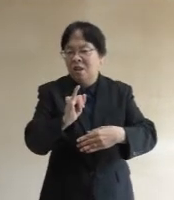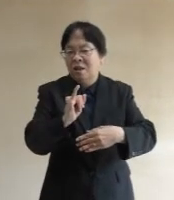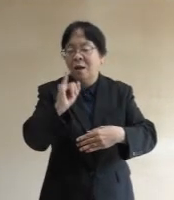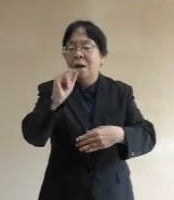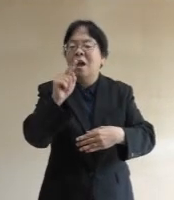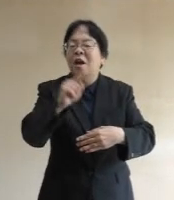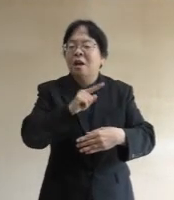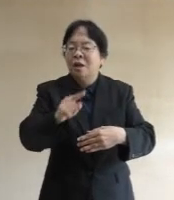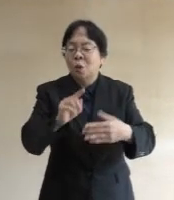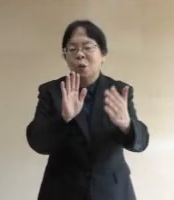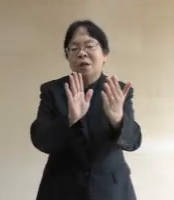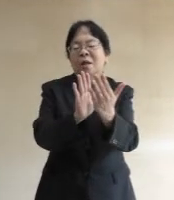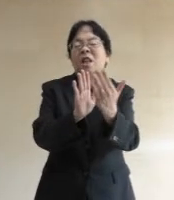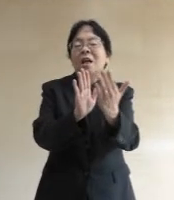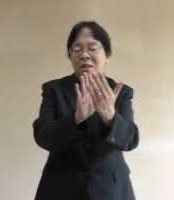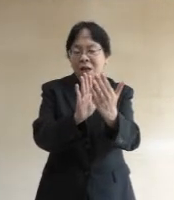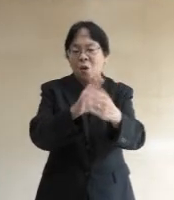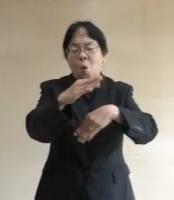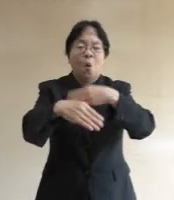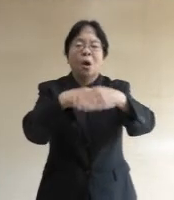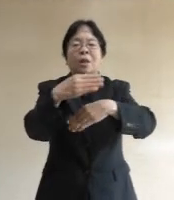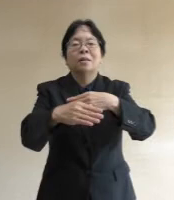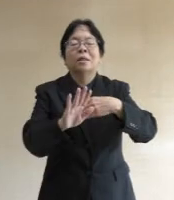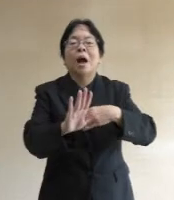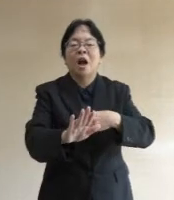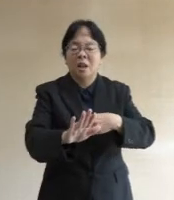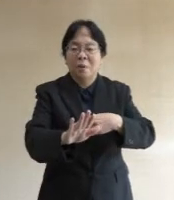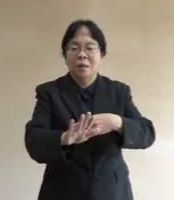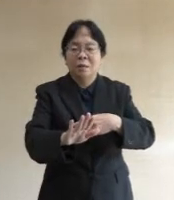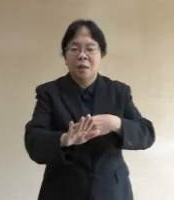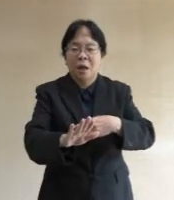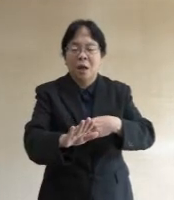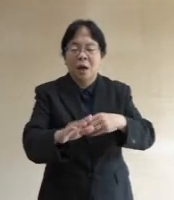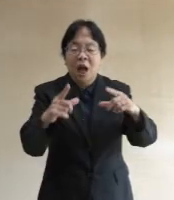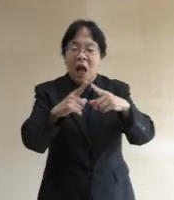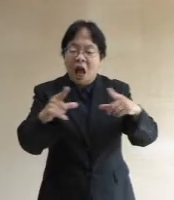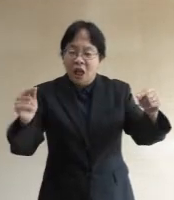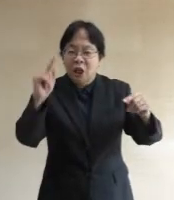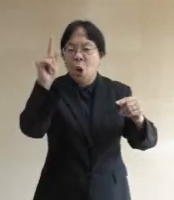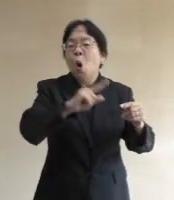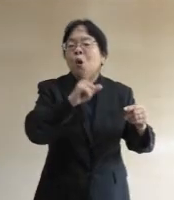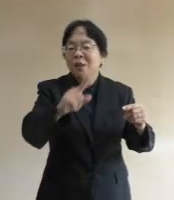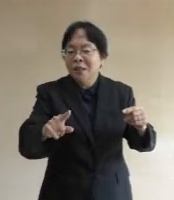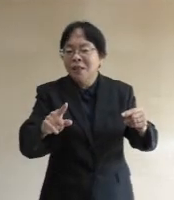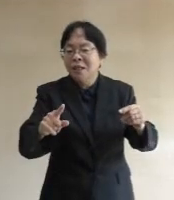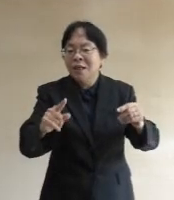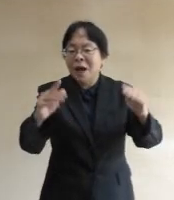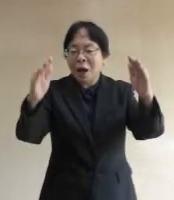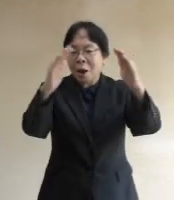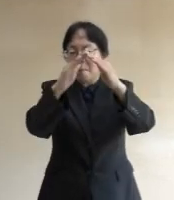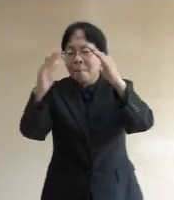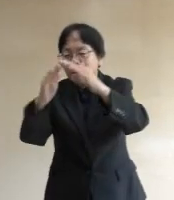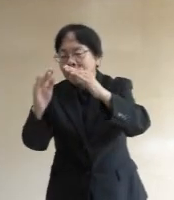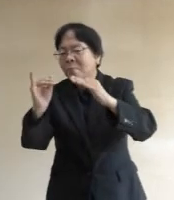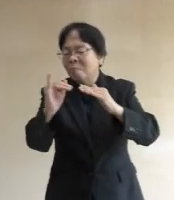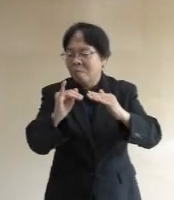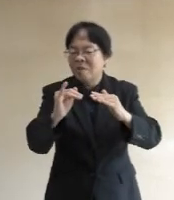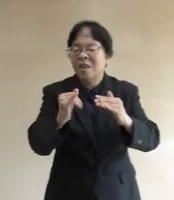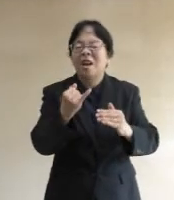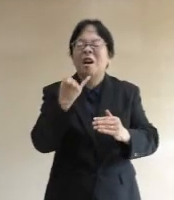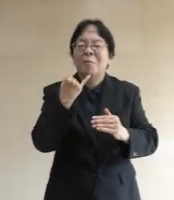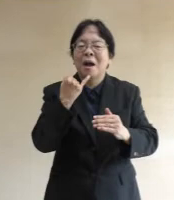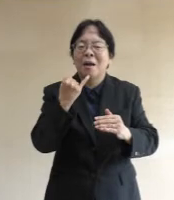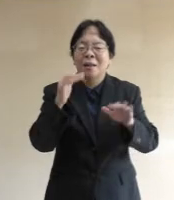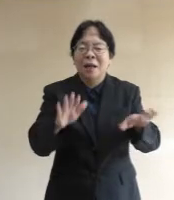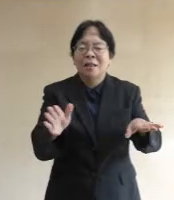よそからこう入ってきた方に対してのお話がありました。よそからっていうか日本人がまだ入ってくるならいいんだ